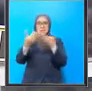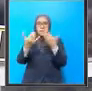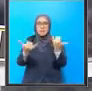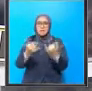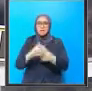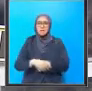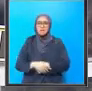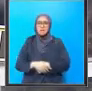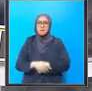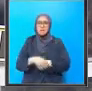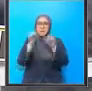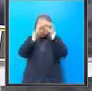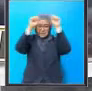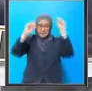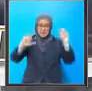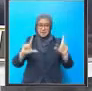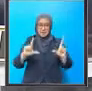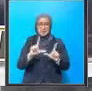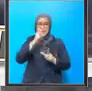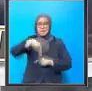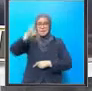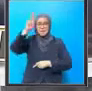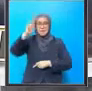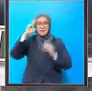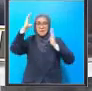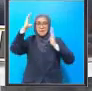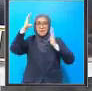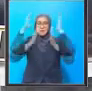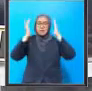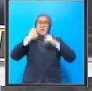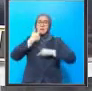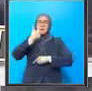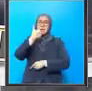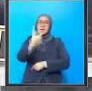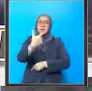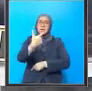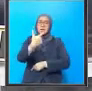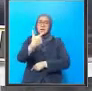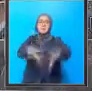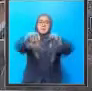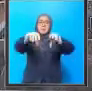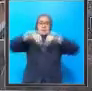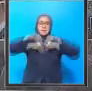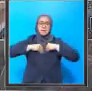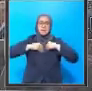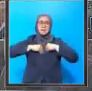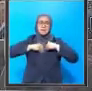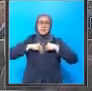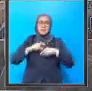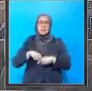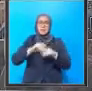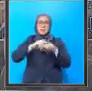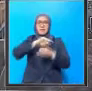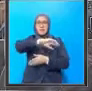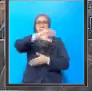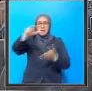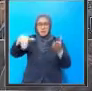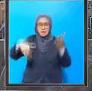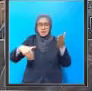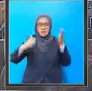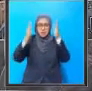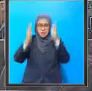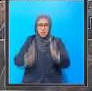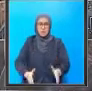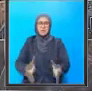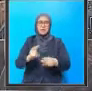Walaupun sijil halal Malaysia telah lama diterima secara meluas oleh umat Islam di seluruh dunia,